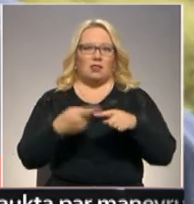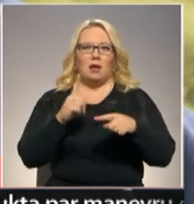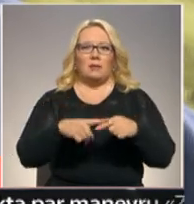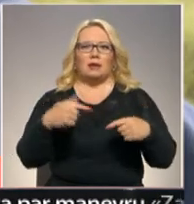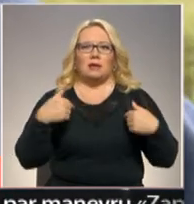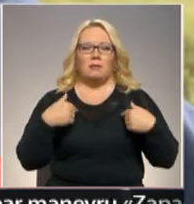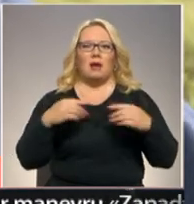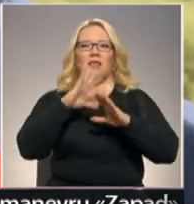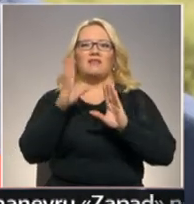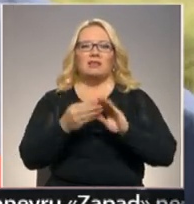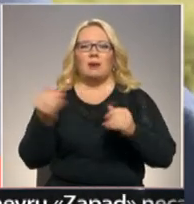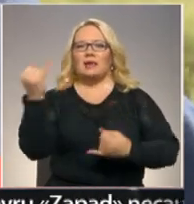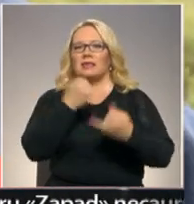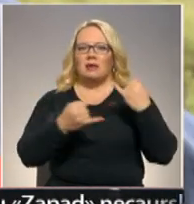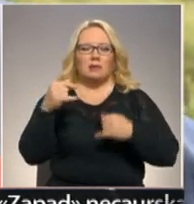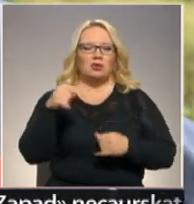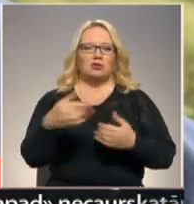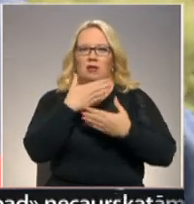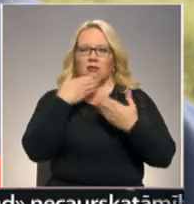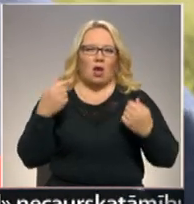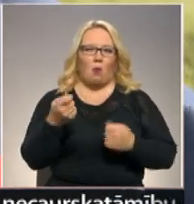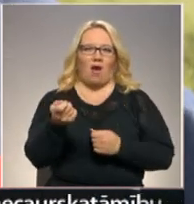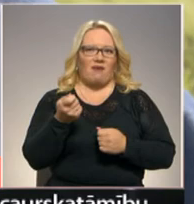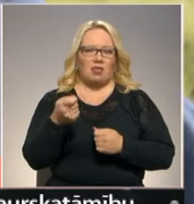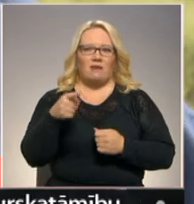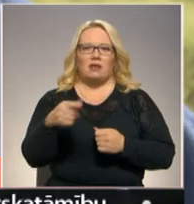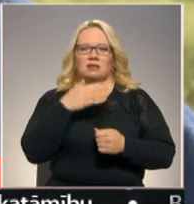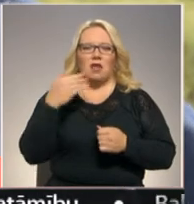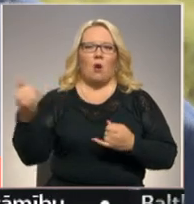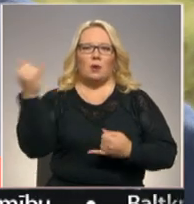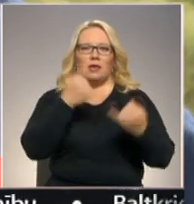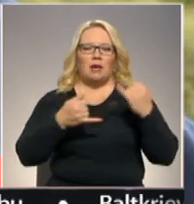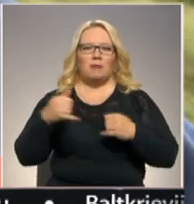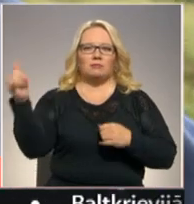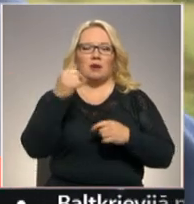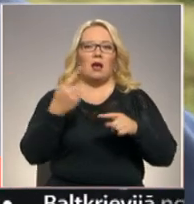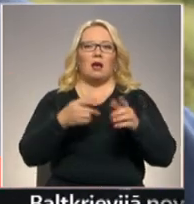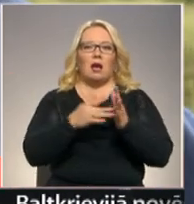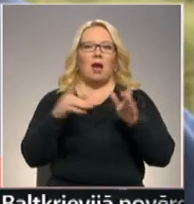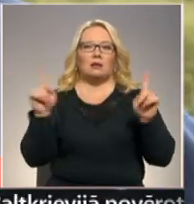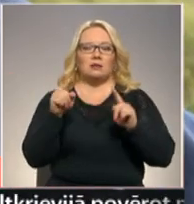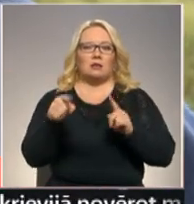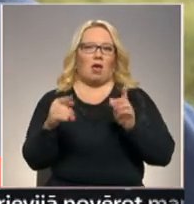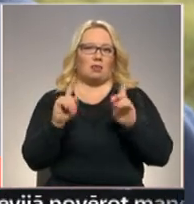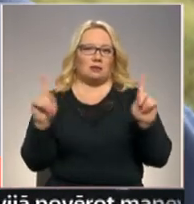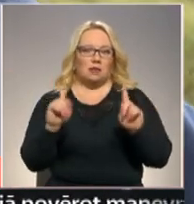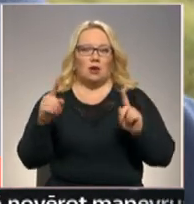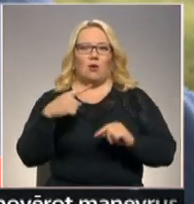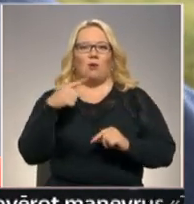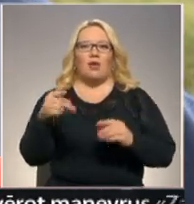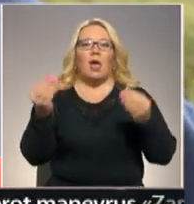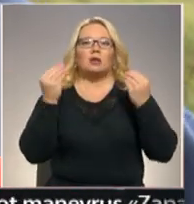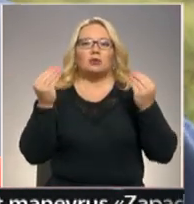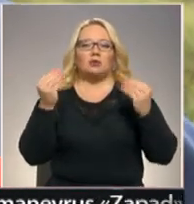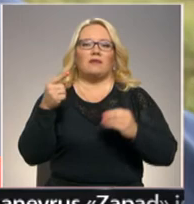man vispār ķīmijas te nav šitā mavenē. Viņas nav miglotas, un kādas viņas ir, tādas viņas ir. Un ekskluzīvi